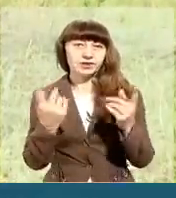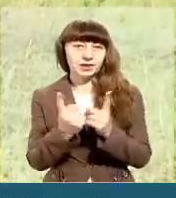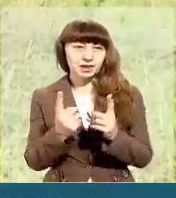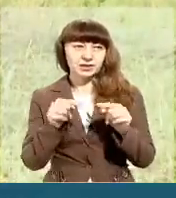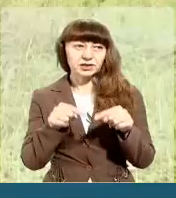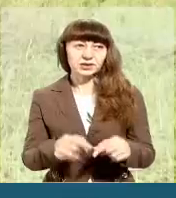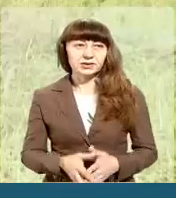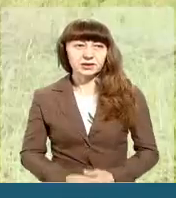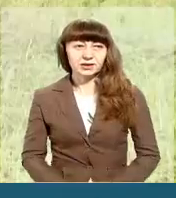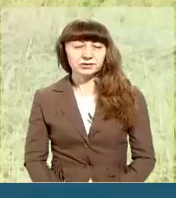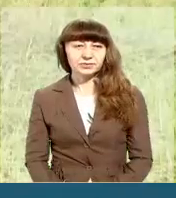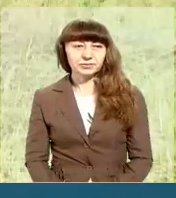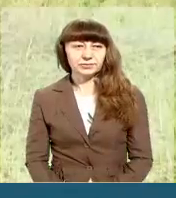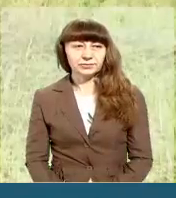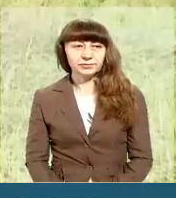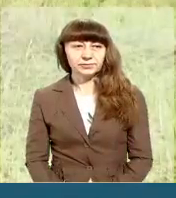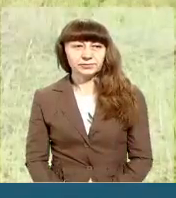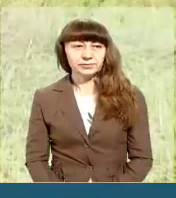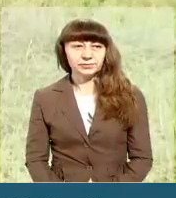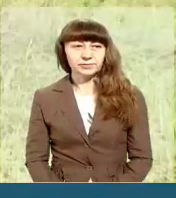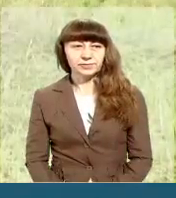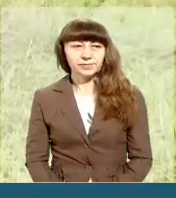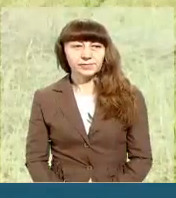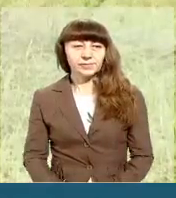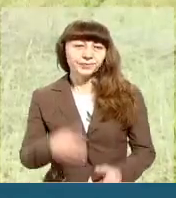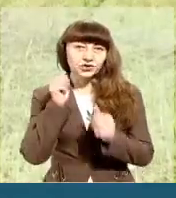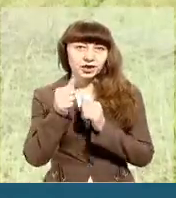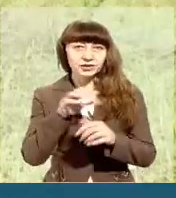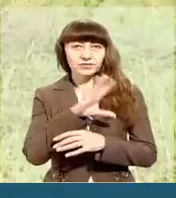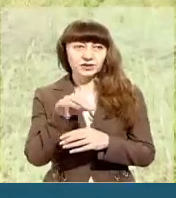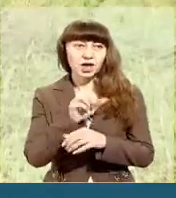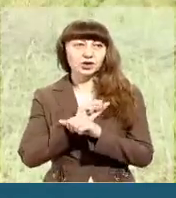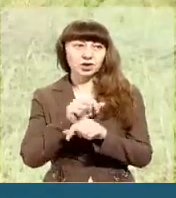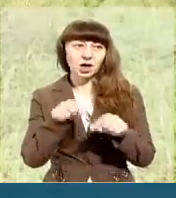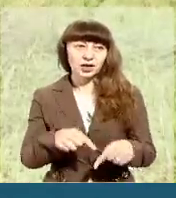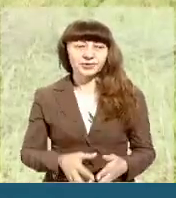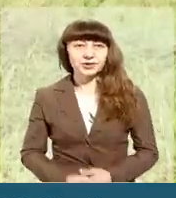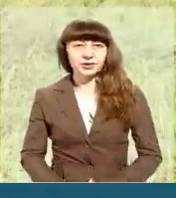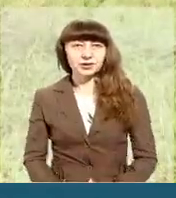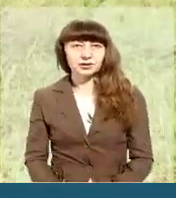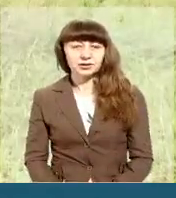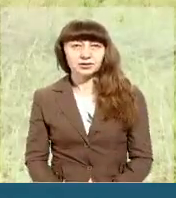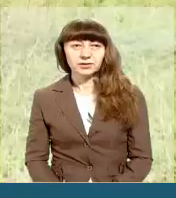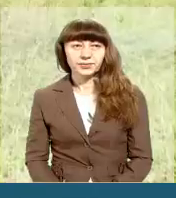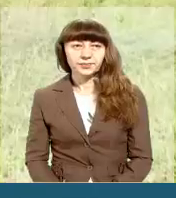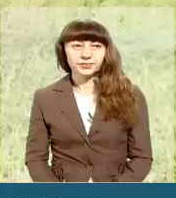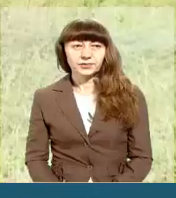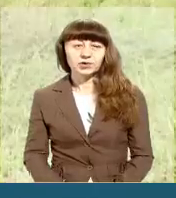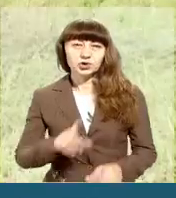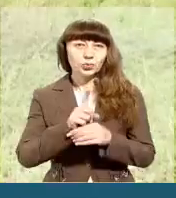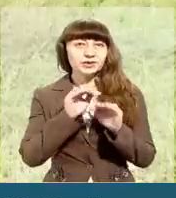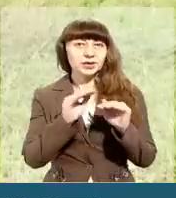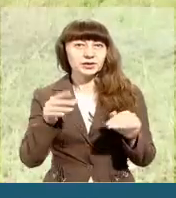роща дейді. 53 жылдары салынған ағаштар. Қазір бәрі өсіп, соның бәрін жиналға